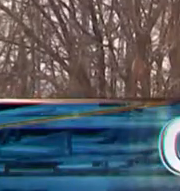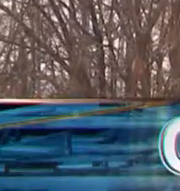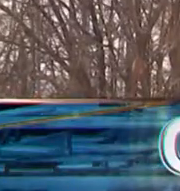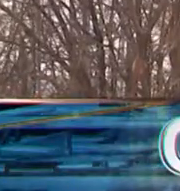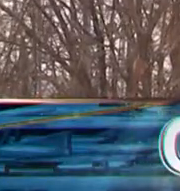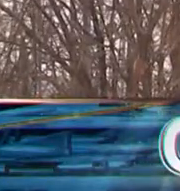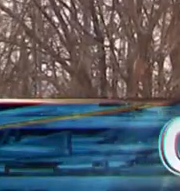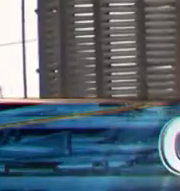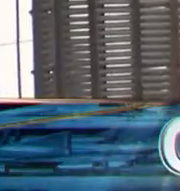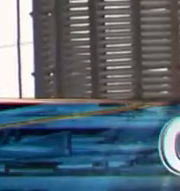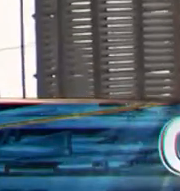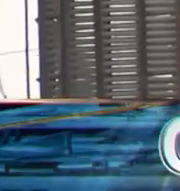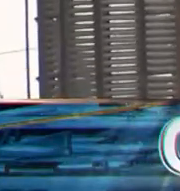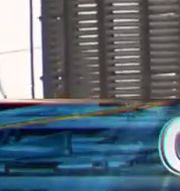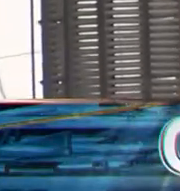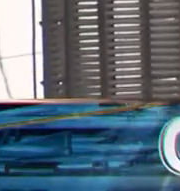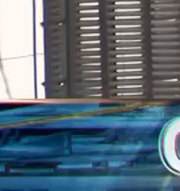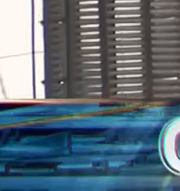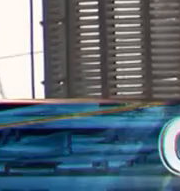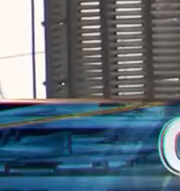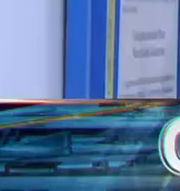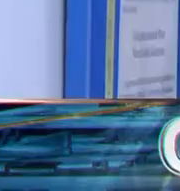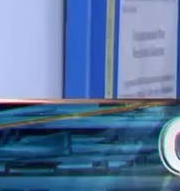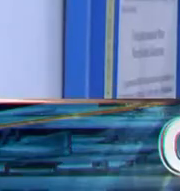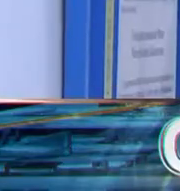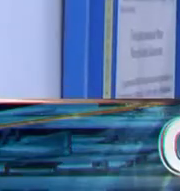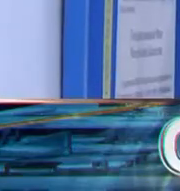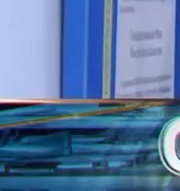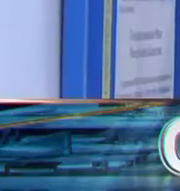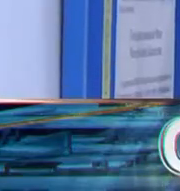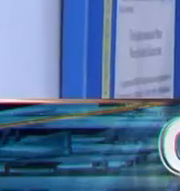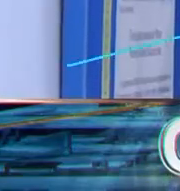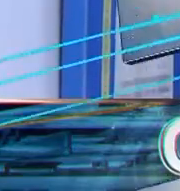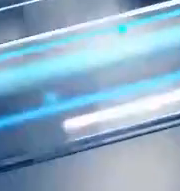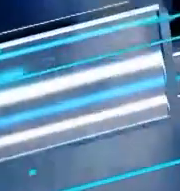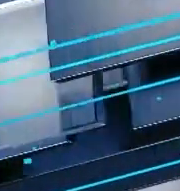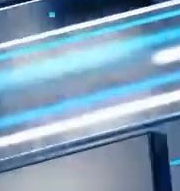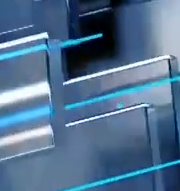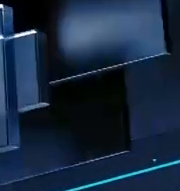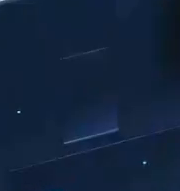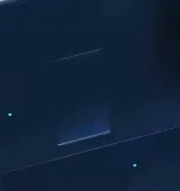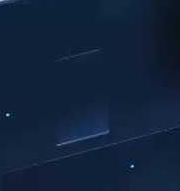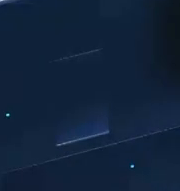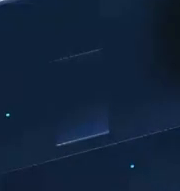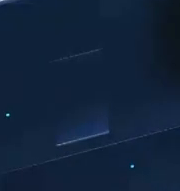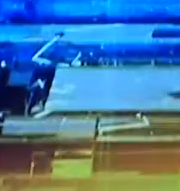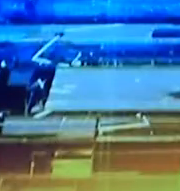Поддержка бизнеса. До 5 дней сократился срок выдачи техусловий на подключение к сетям электроснабжения.